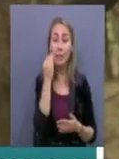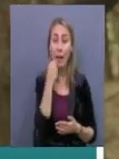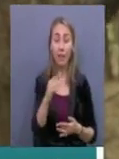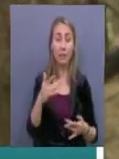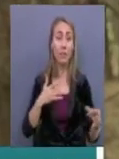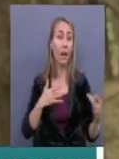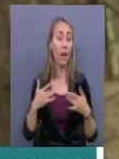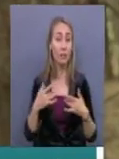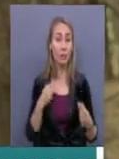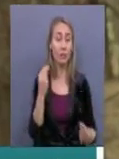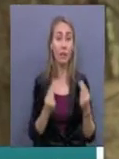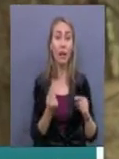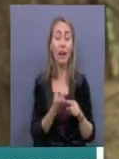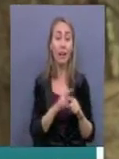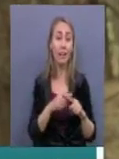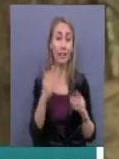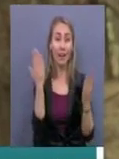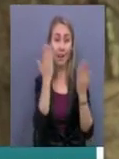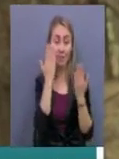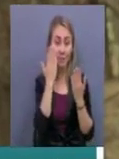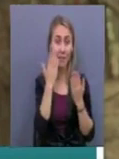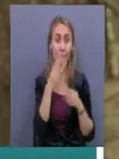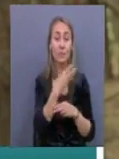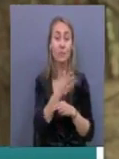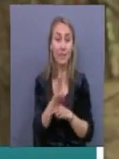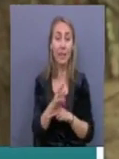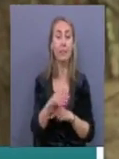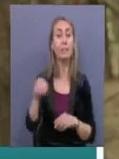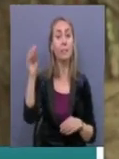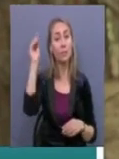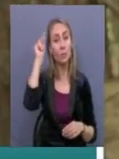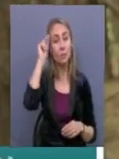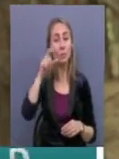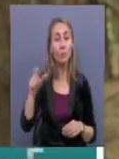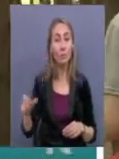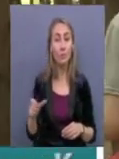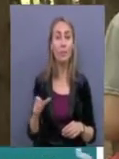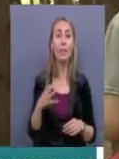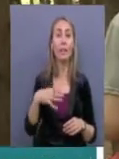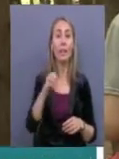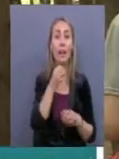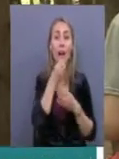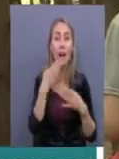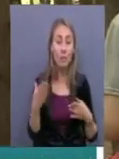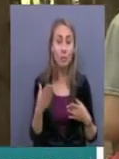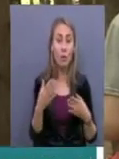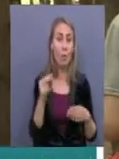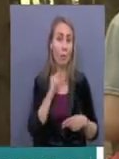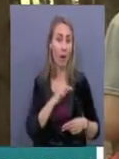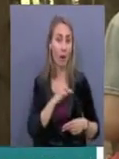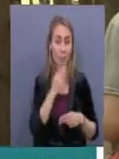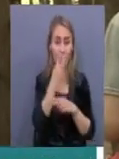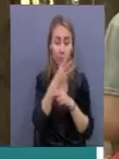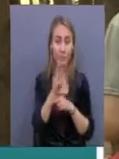кинофестивальдерге ұсынамыз. Жалпы мұндай туындылар өзімізді кино саласында шыңдай түсуге мүмкіндік береді. Фильмде өмірдің ғажайыптығы